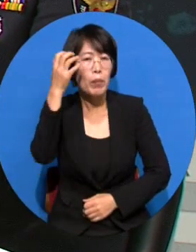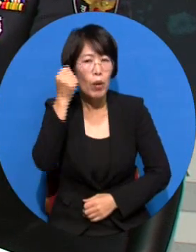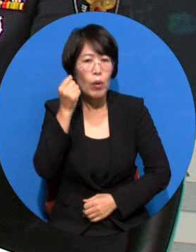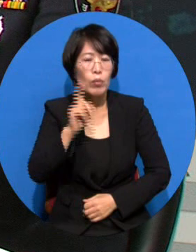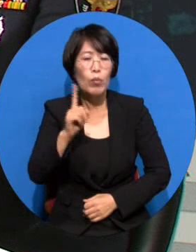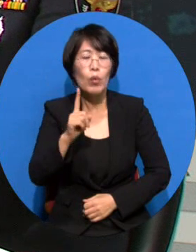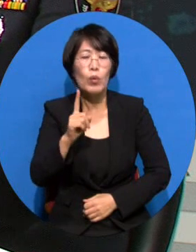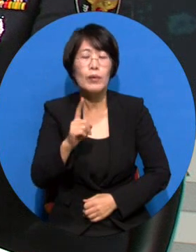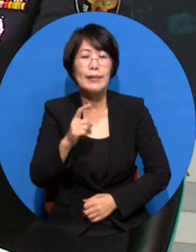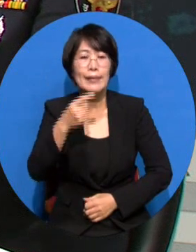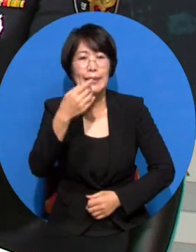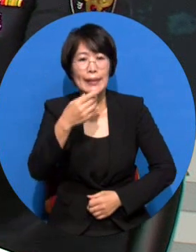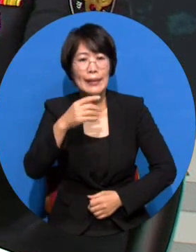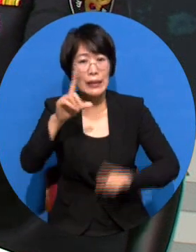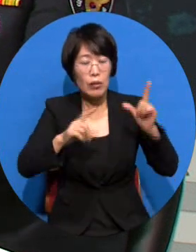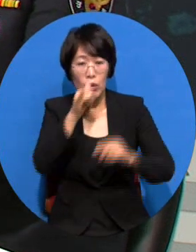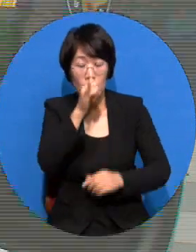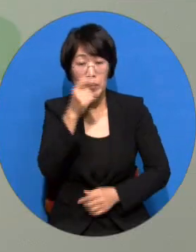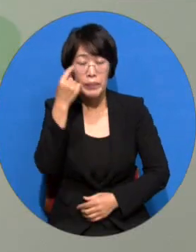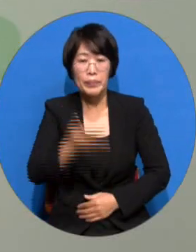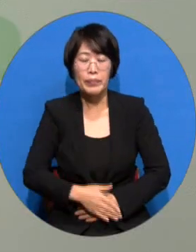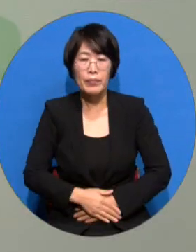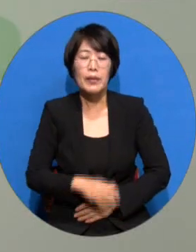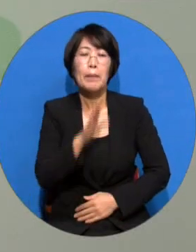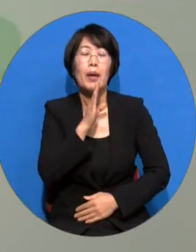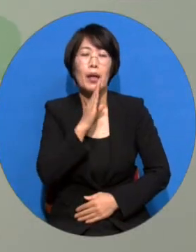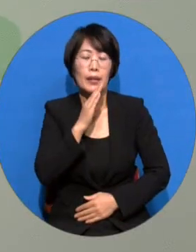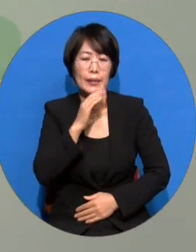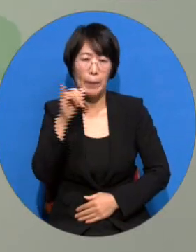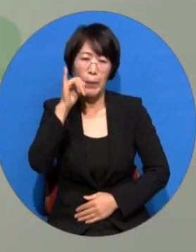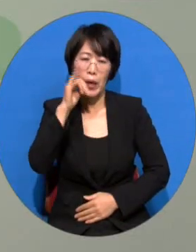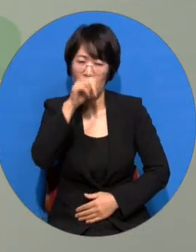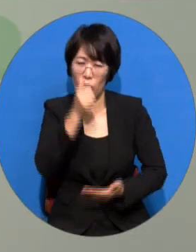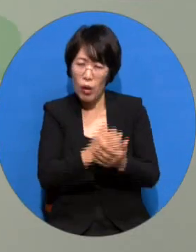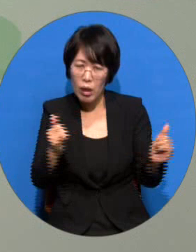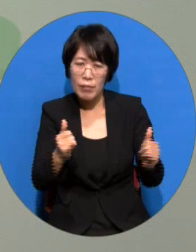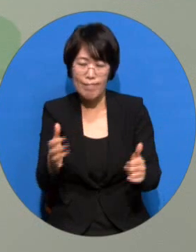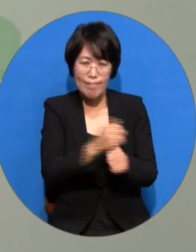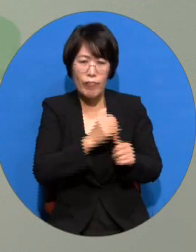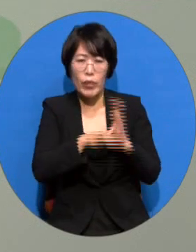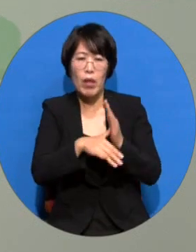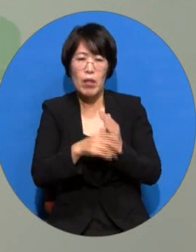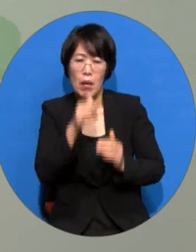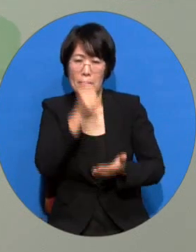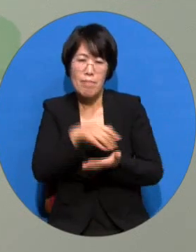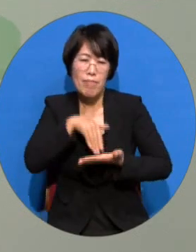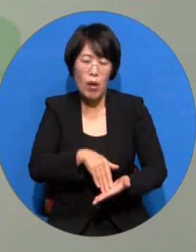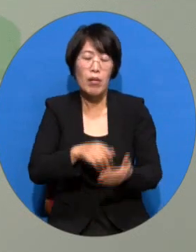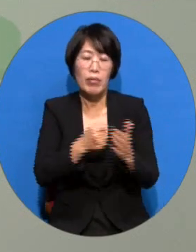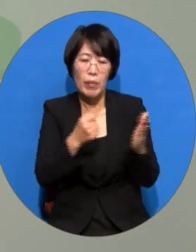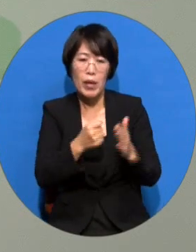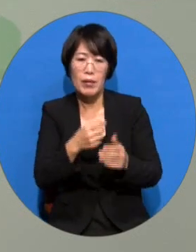남은 순간들이 좀 있었을 것 같은데요 4 마약사범 은 컴 거 될 경우 보통 높은 중형에 예상되기 때문에